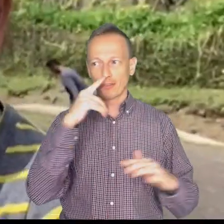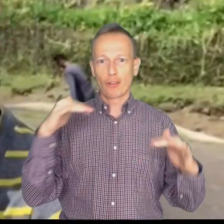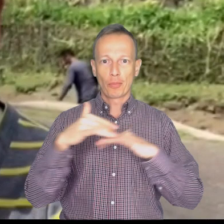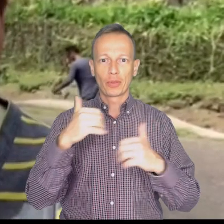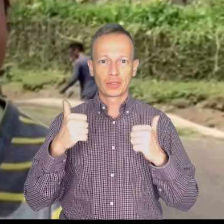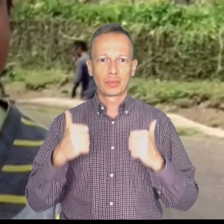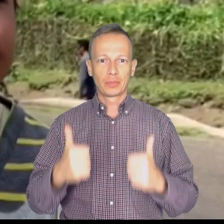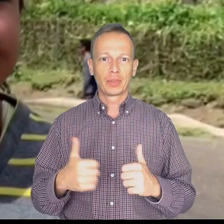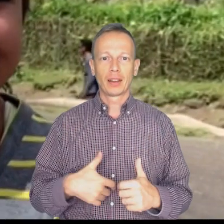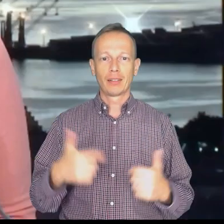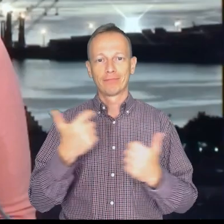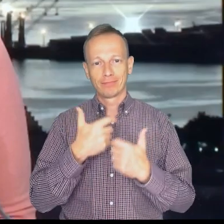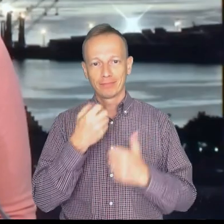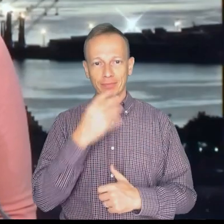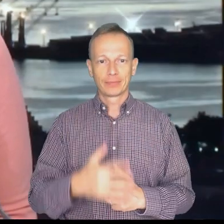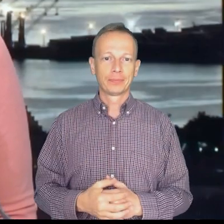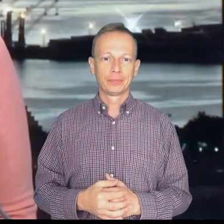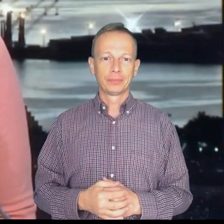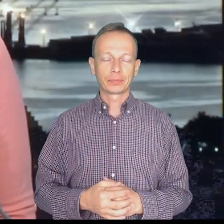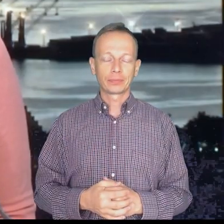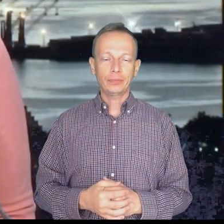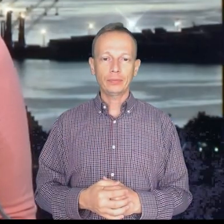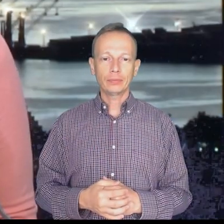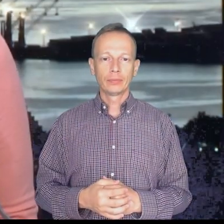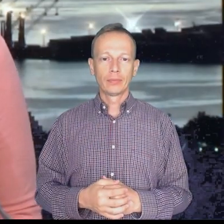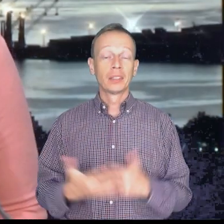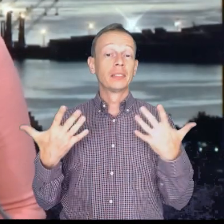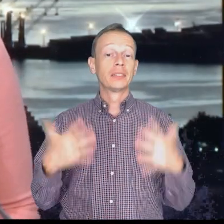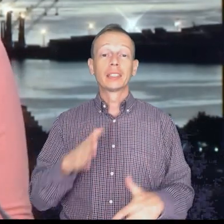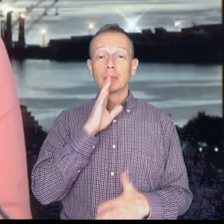plein de délire. Voilà pour vos